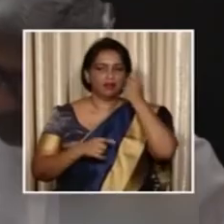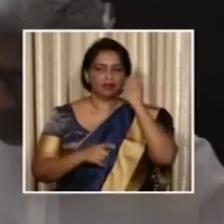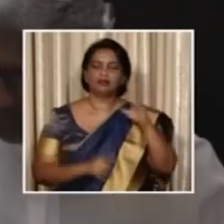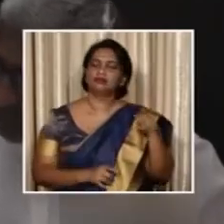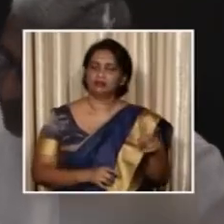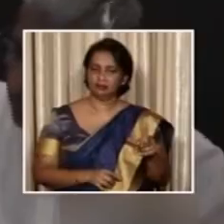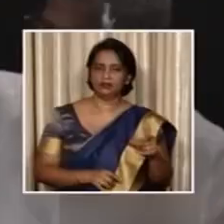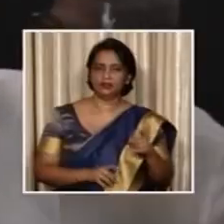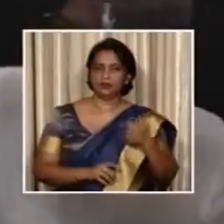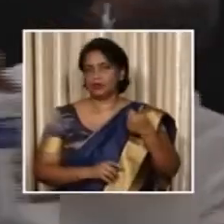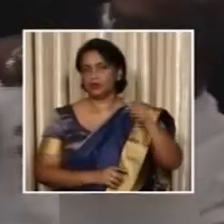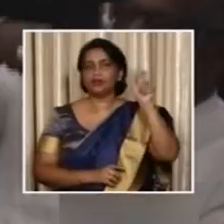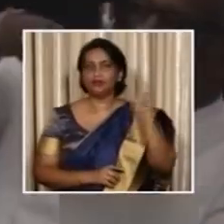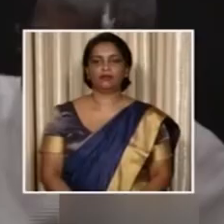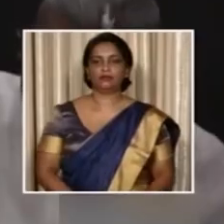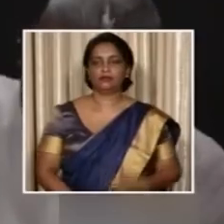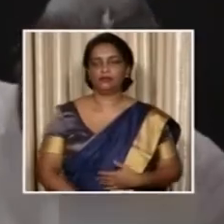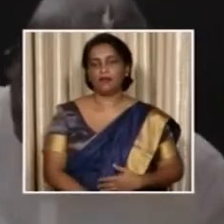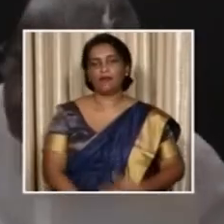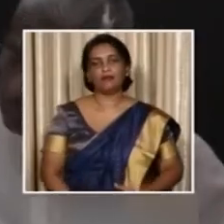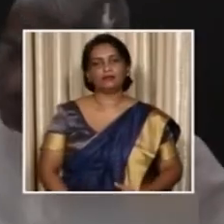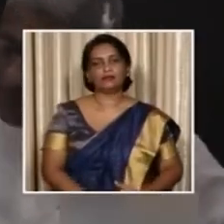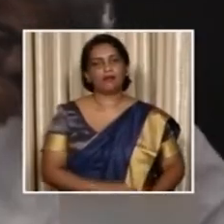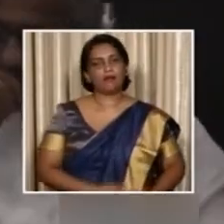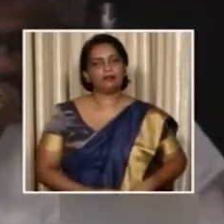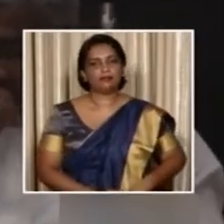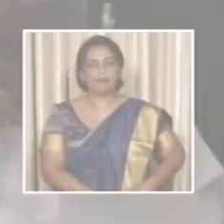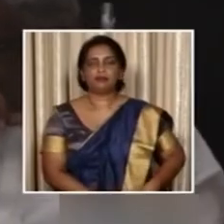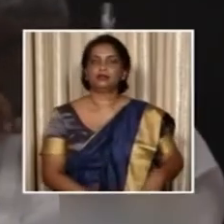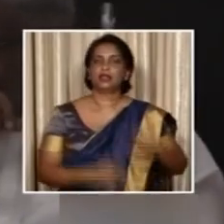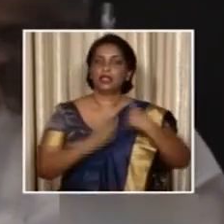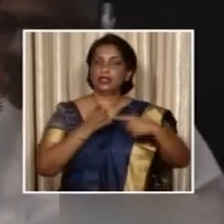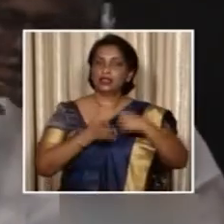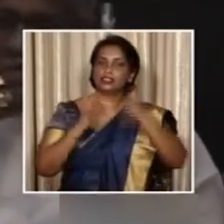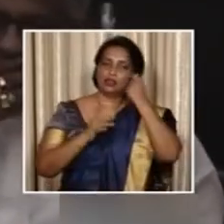එතුමා ප්‍රසන්න පුද්ගලයේ දැනුම තියෙන කෙනෙක්. දේශපාලන මතේ කුමක්වත් එතුමා